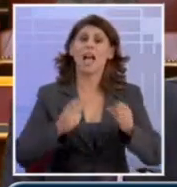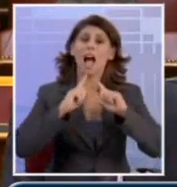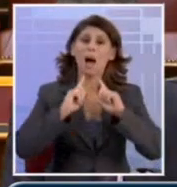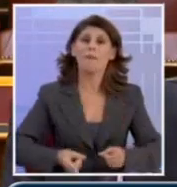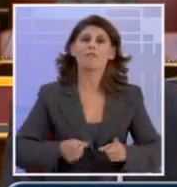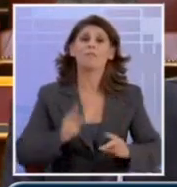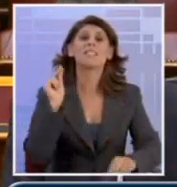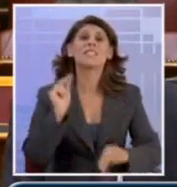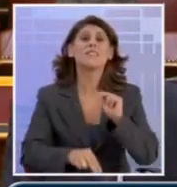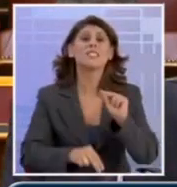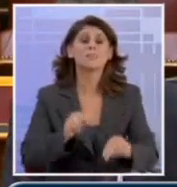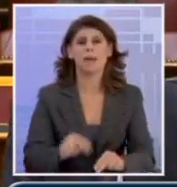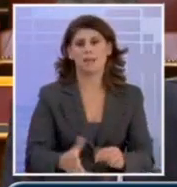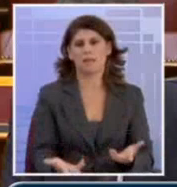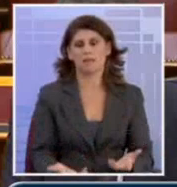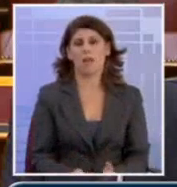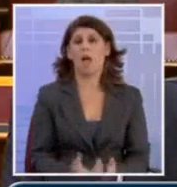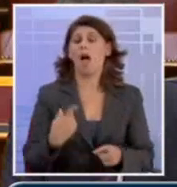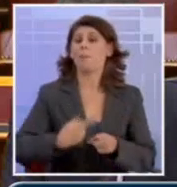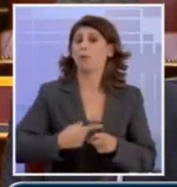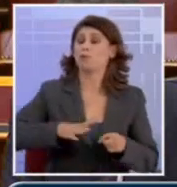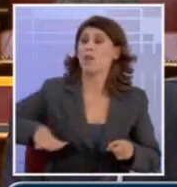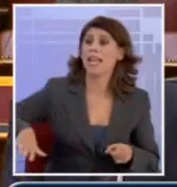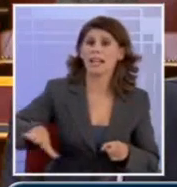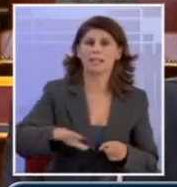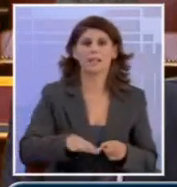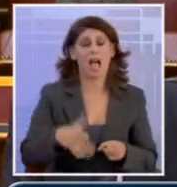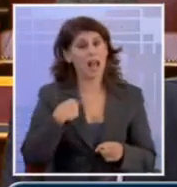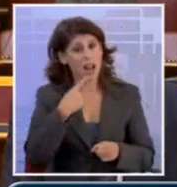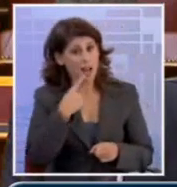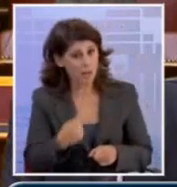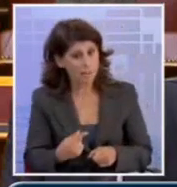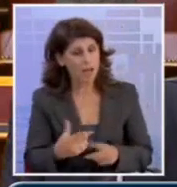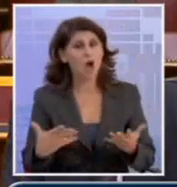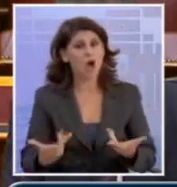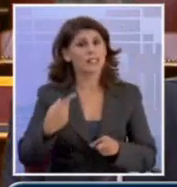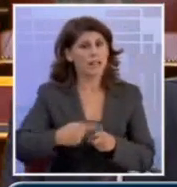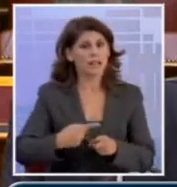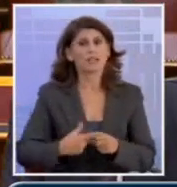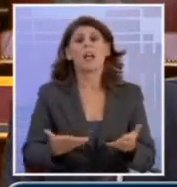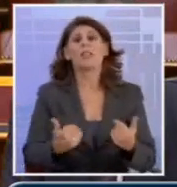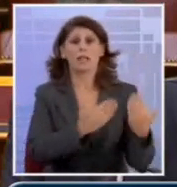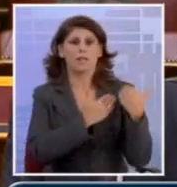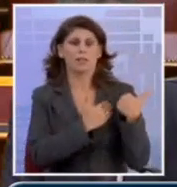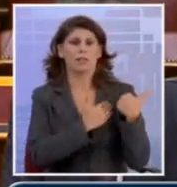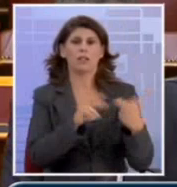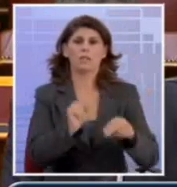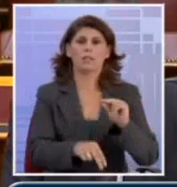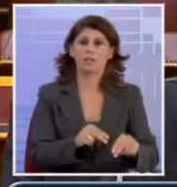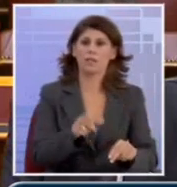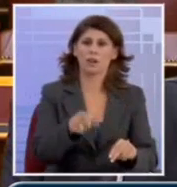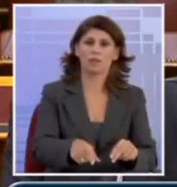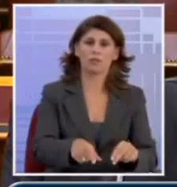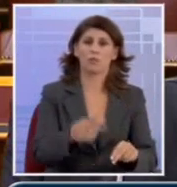αποφάσεις ψηφισμένες σε εκλογές από τον ελληνικό λαό. Αλλά λέμε ότι ο ελληνικός λαός δεν έχει ευθύνη γιατί ψηφίζει κάτι